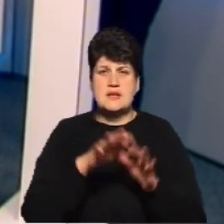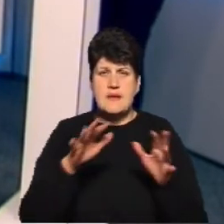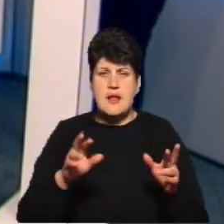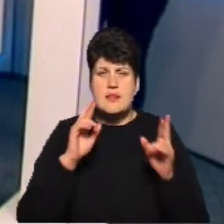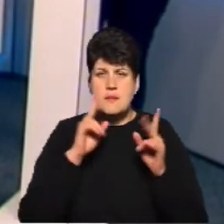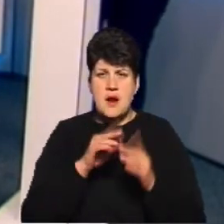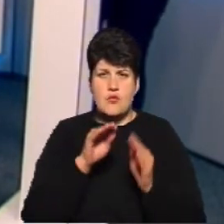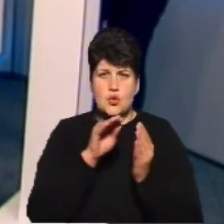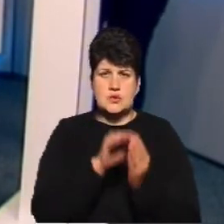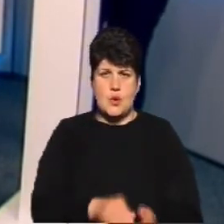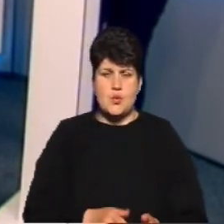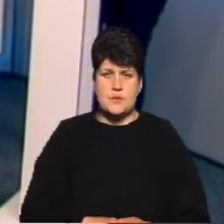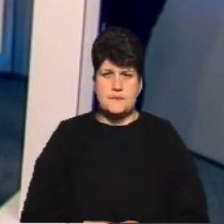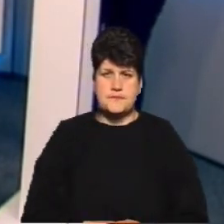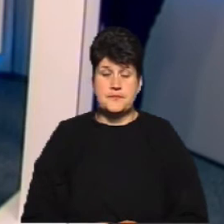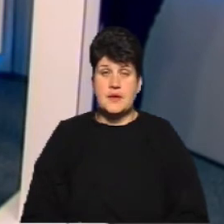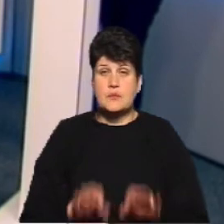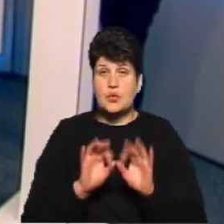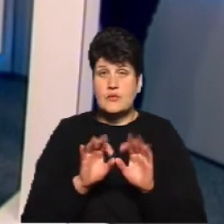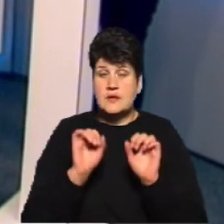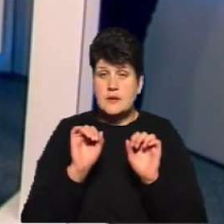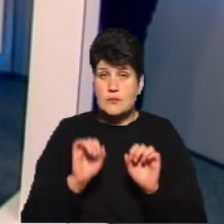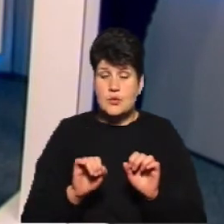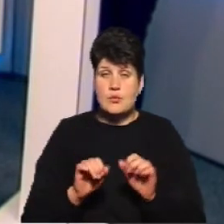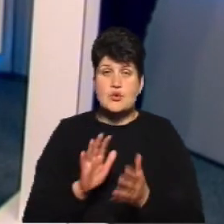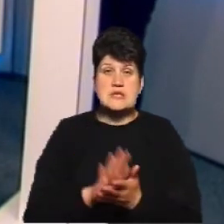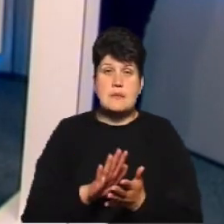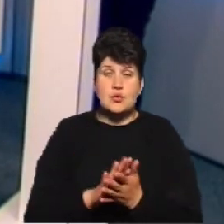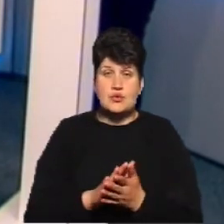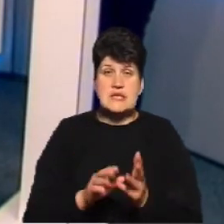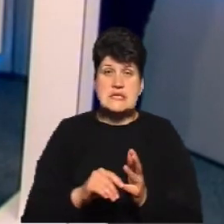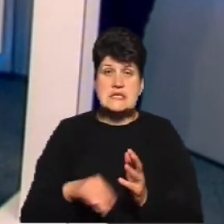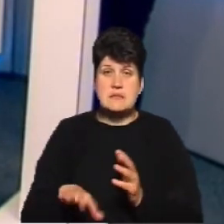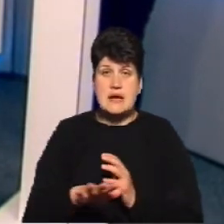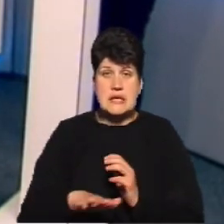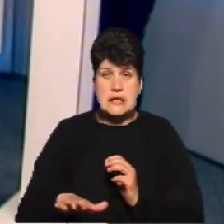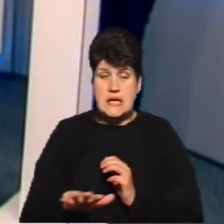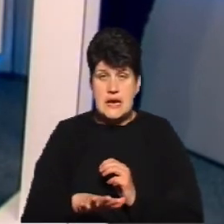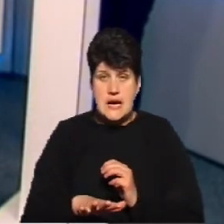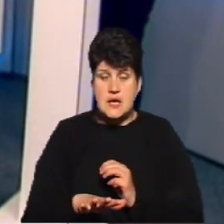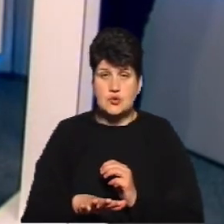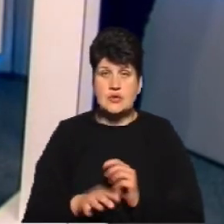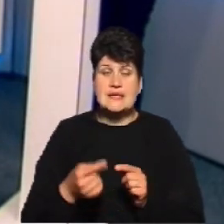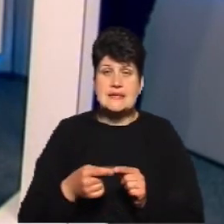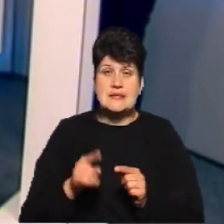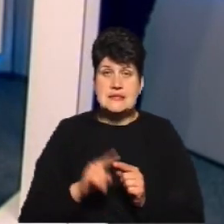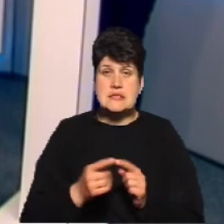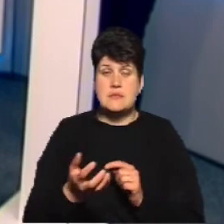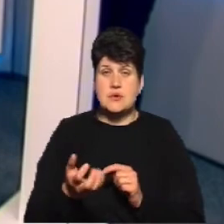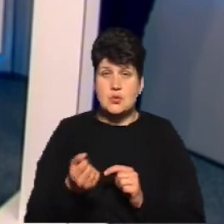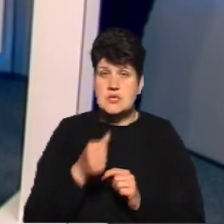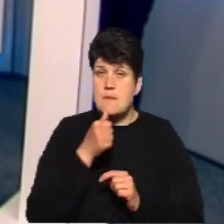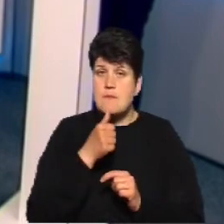Ну, прокоментувати можемо зараз по забрудненню земельних ділянок. Це відбираються проби, вони